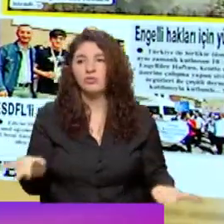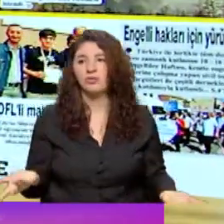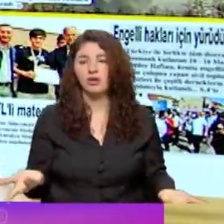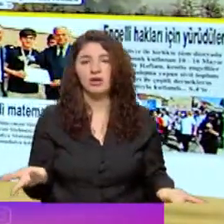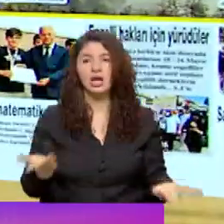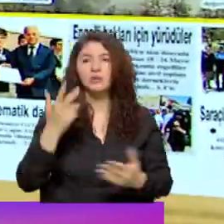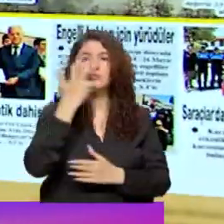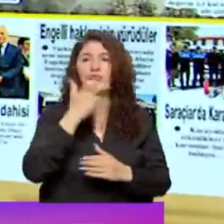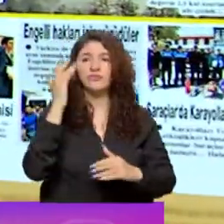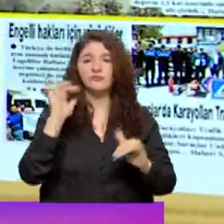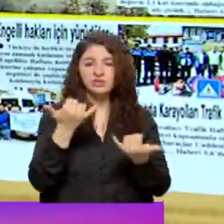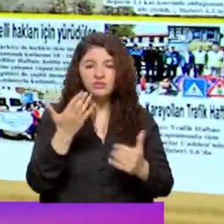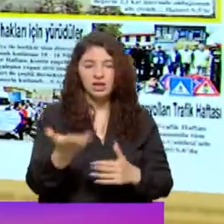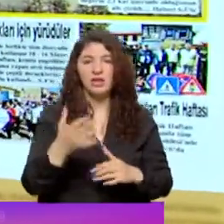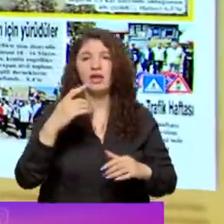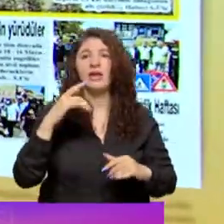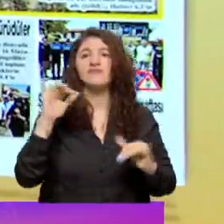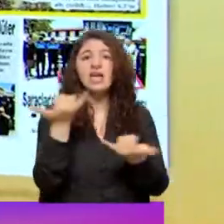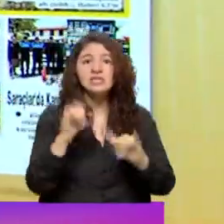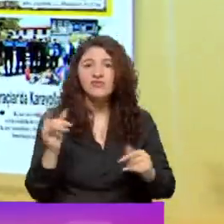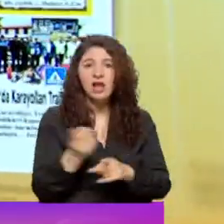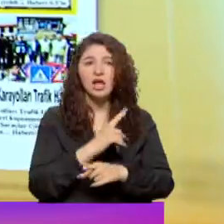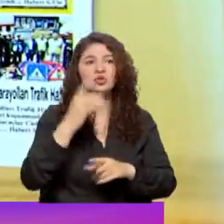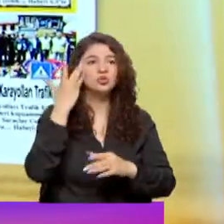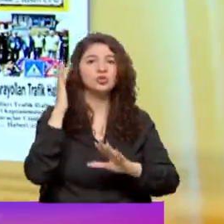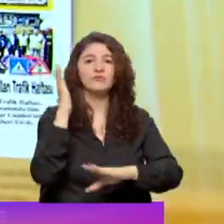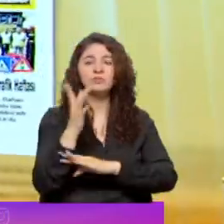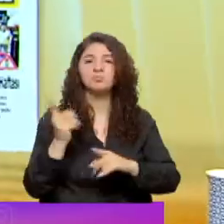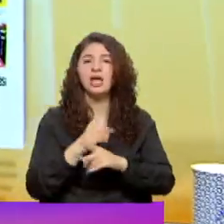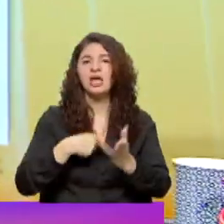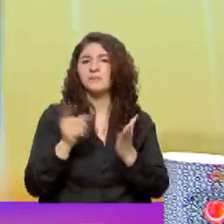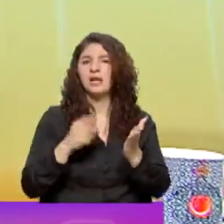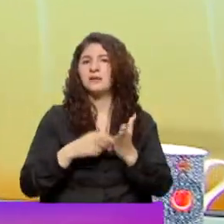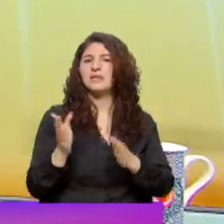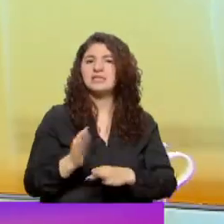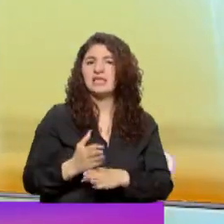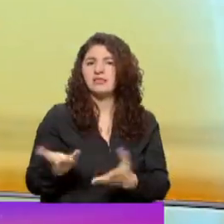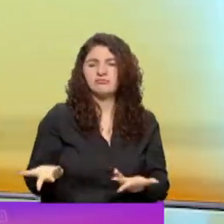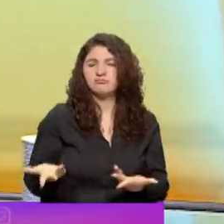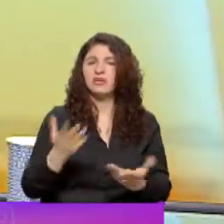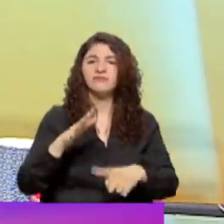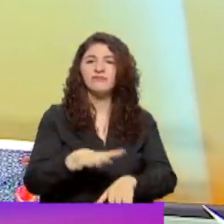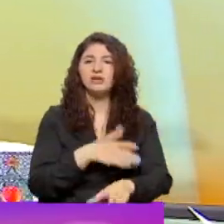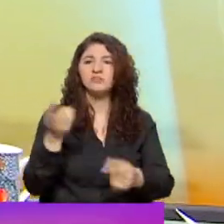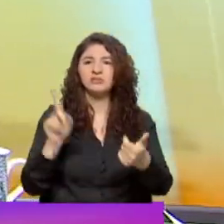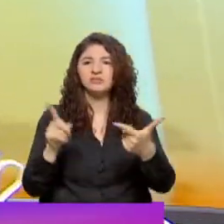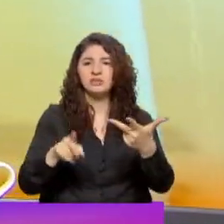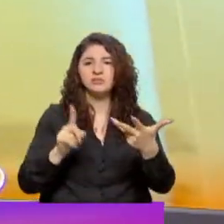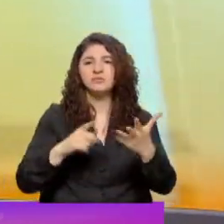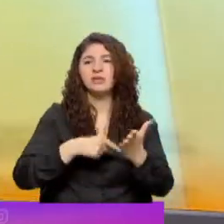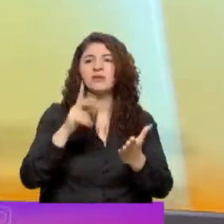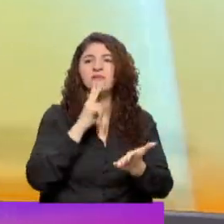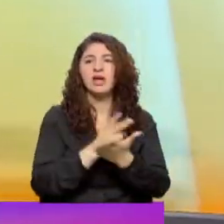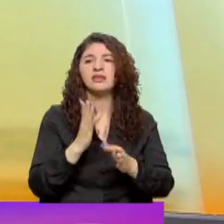Yav müzik festivalleri festivaller kültürel etkinlikler neden iptal ediliyor varlıklar peş peşe iptal